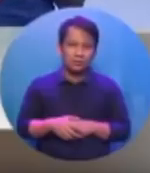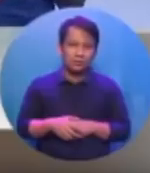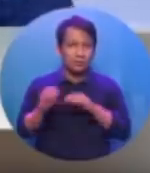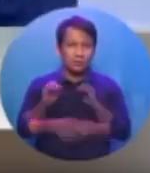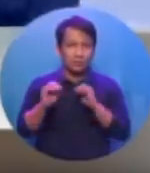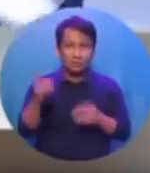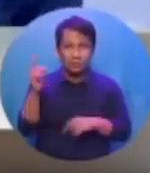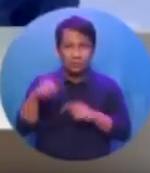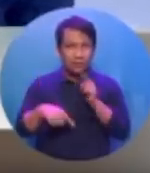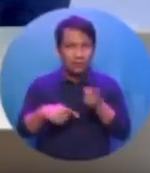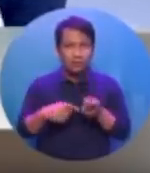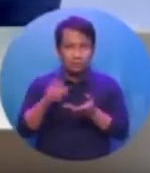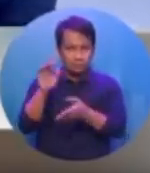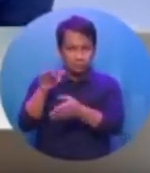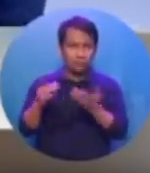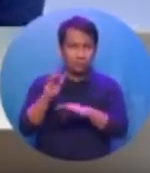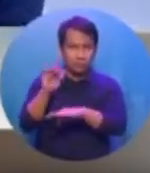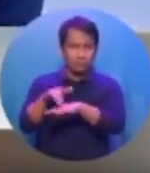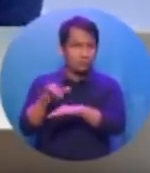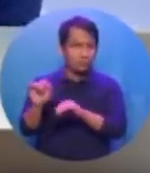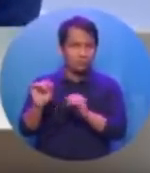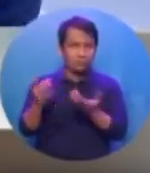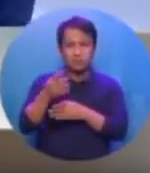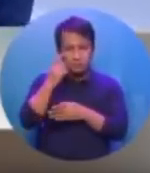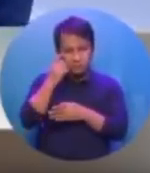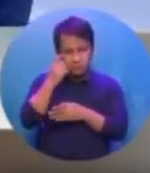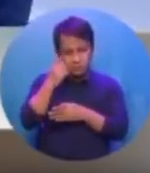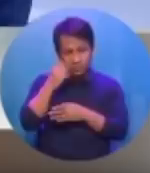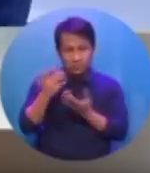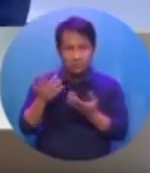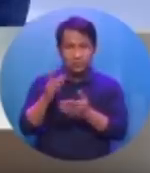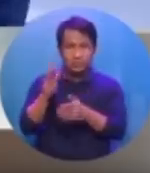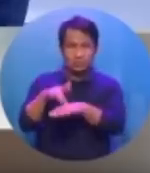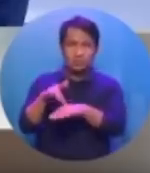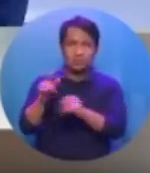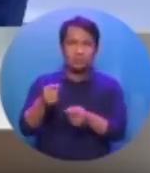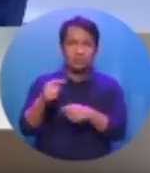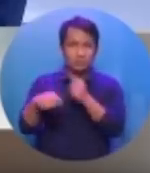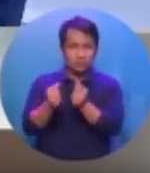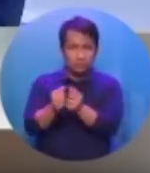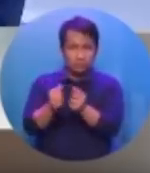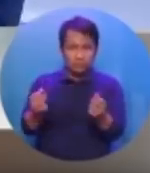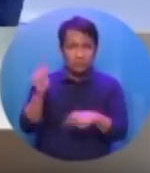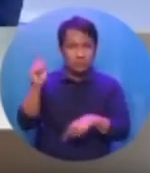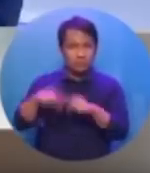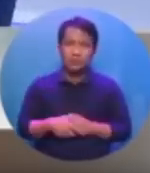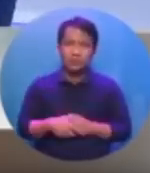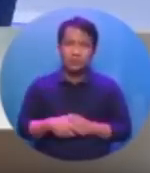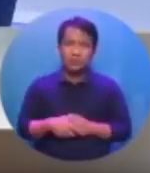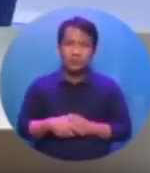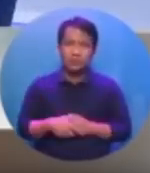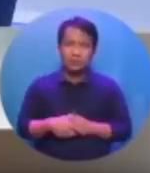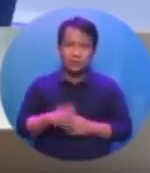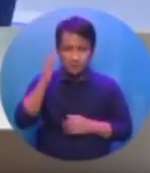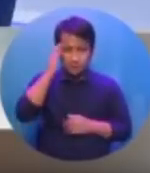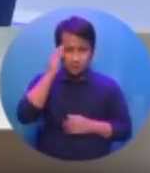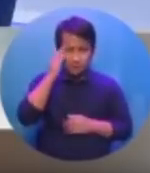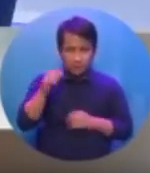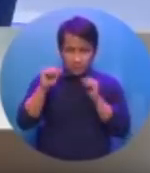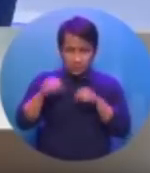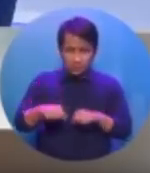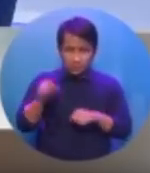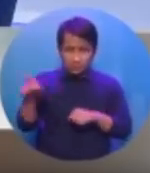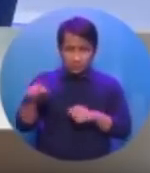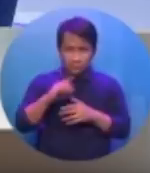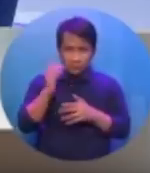lang mitang. Walang gumagalaw sa bata. Wala. Eh, wala kang gagalaw sa bata kasi nakatali siya, hindi siya makagalaw. Alam niyo ba, Lola, na pwede